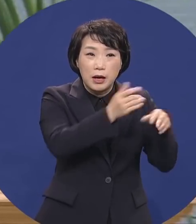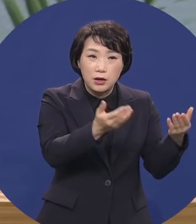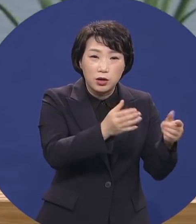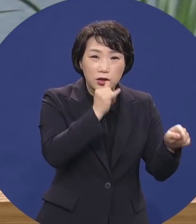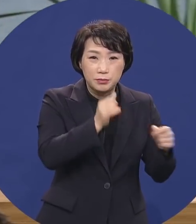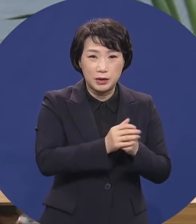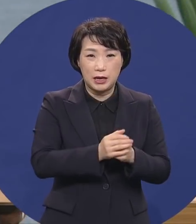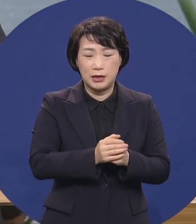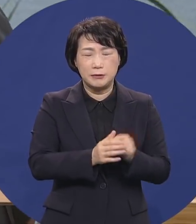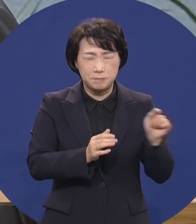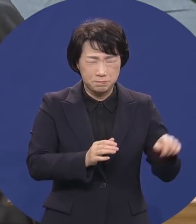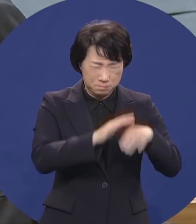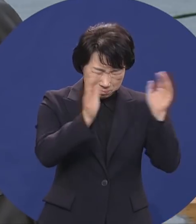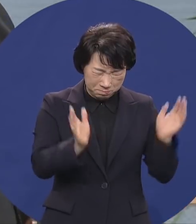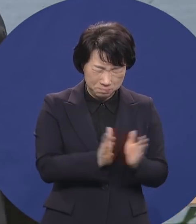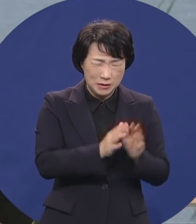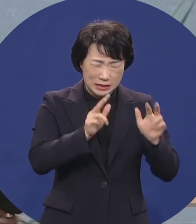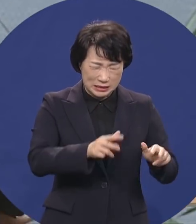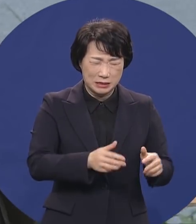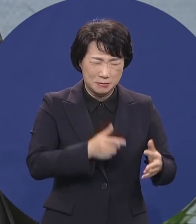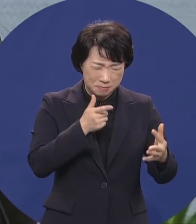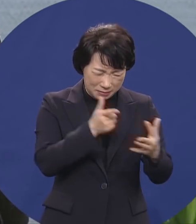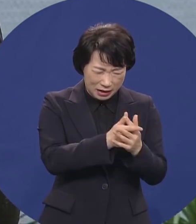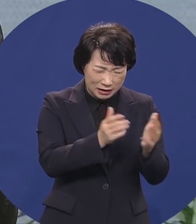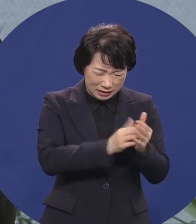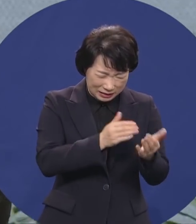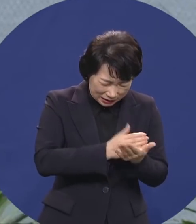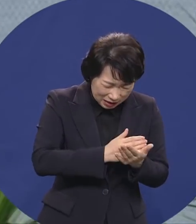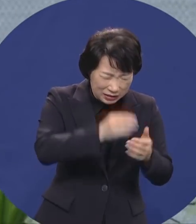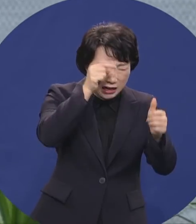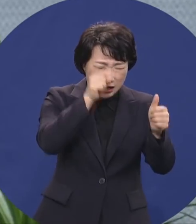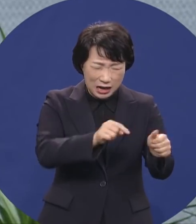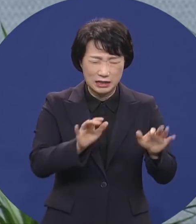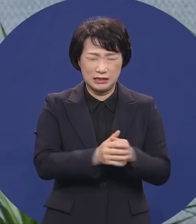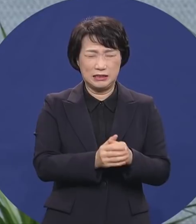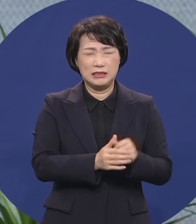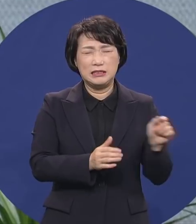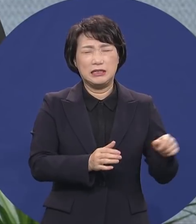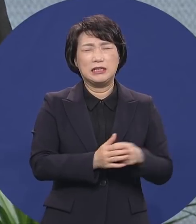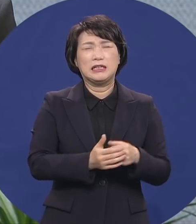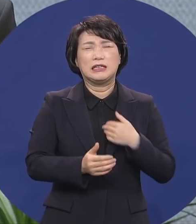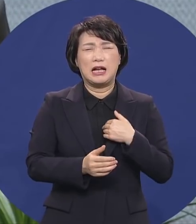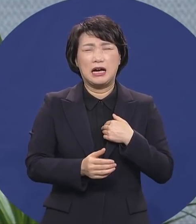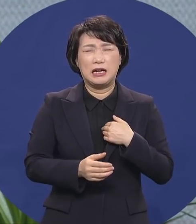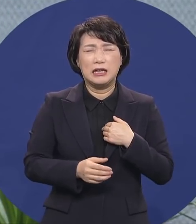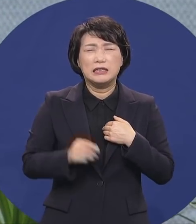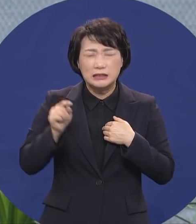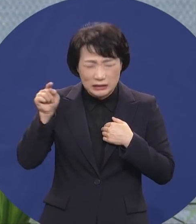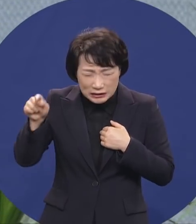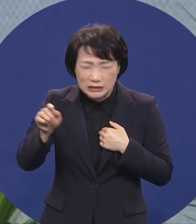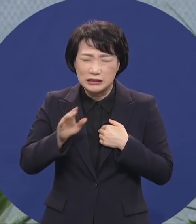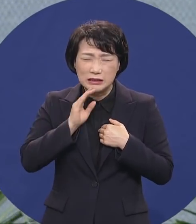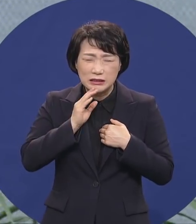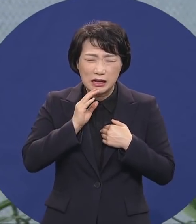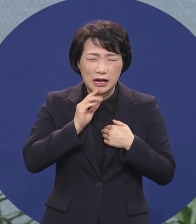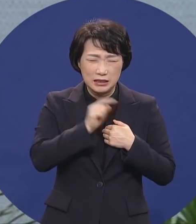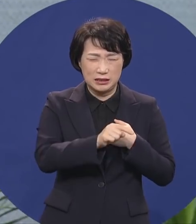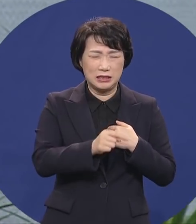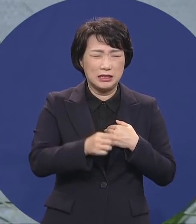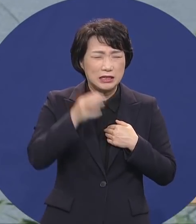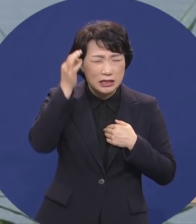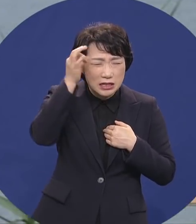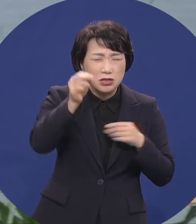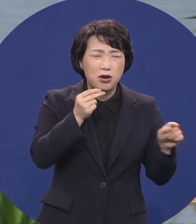귀신아, 너는 지금 떠나가라. 너는 실상을 부정하는 자니라. 영적인